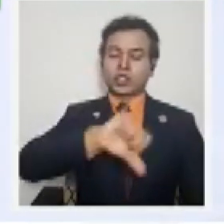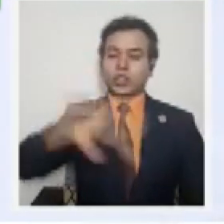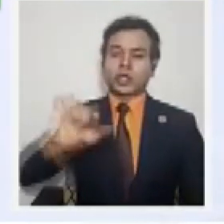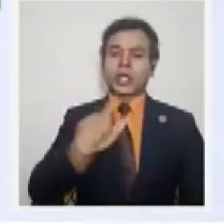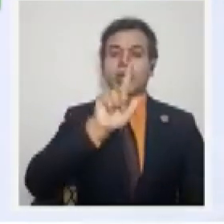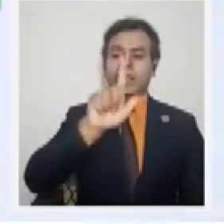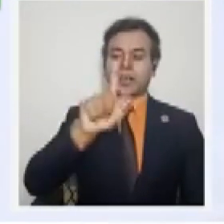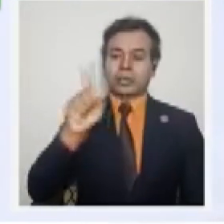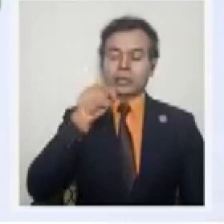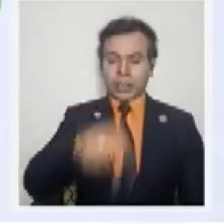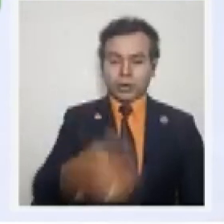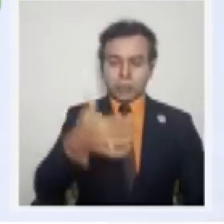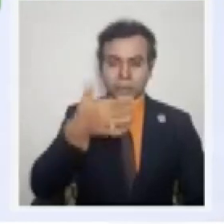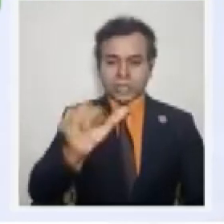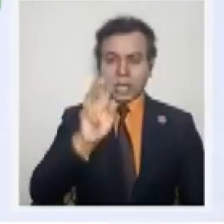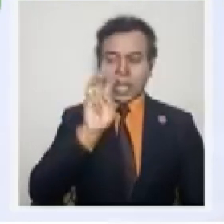পেয়েছেন